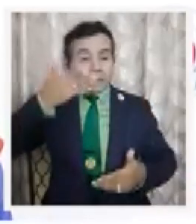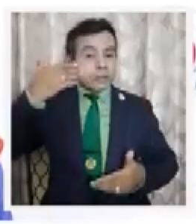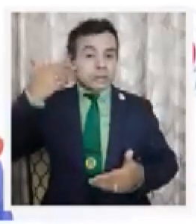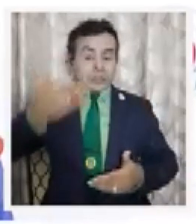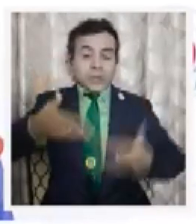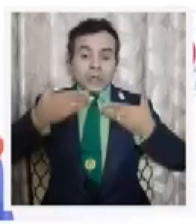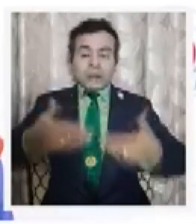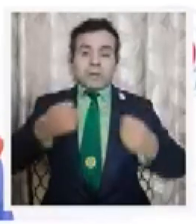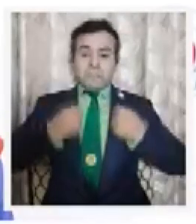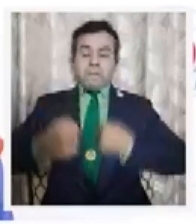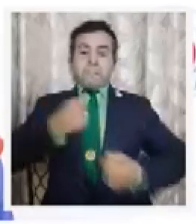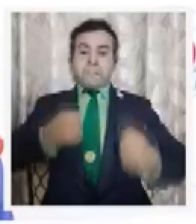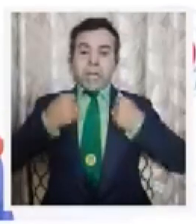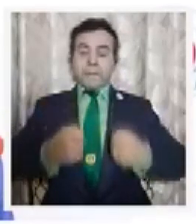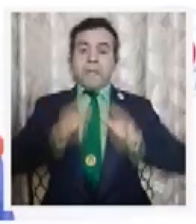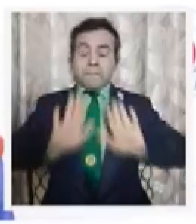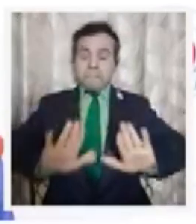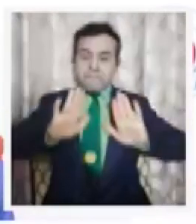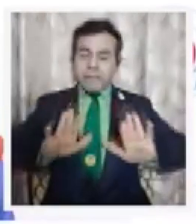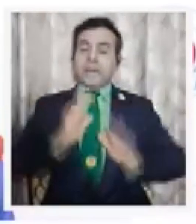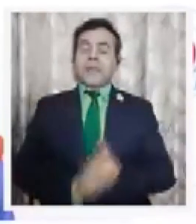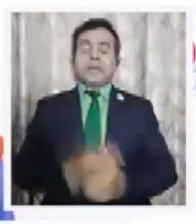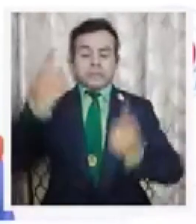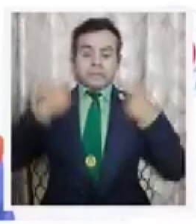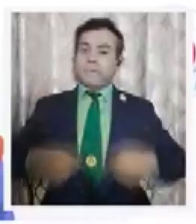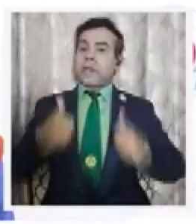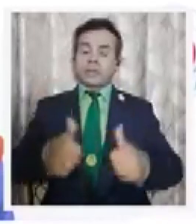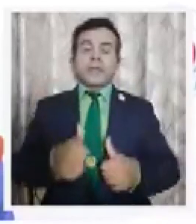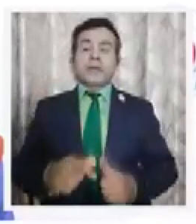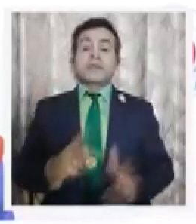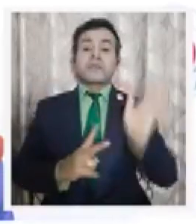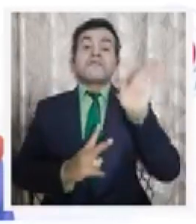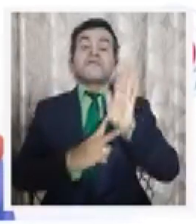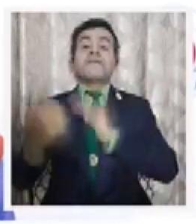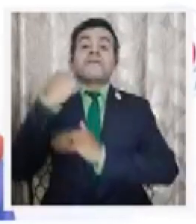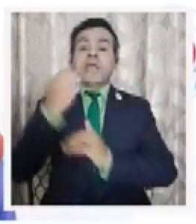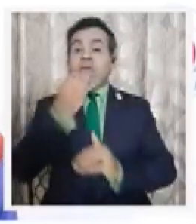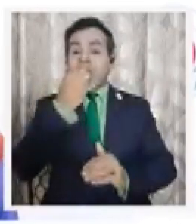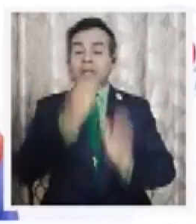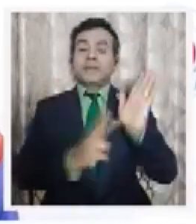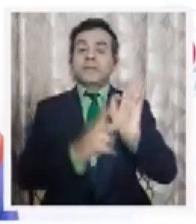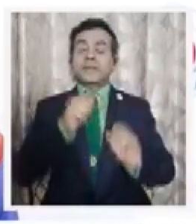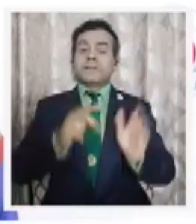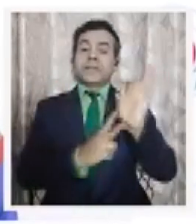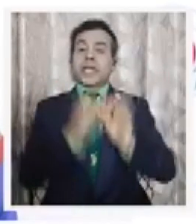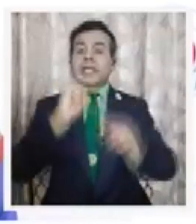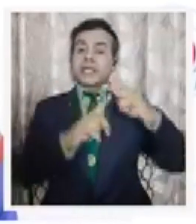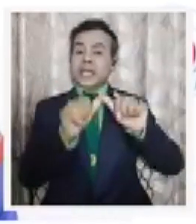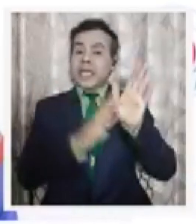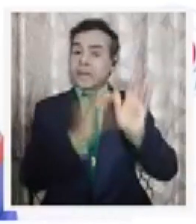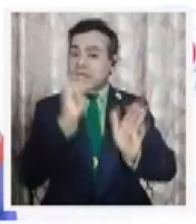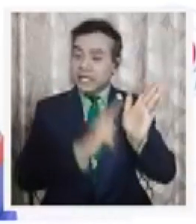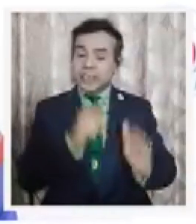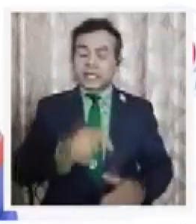নিজেকেই সুস্থ রাখতে পারবেন। শ্বাস প্রশ্বাসের ব্যায়াম করবেন যেন আপনার ফুসফুস ভালো থাকে, এবং পুষ্টিকর